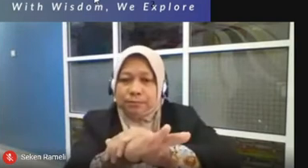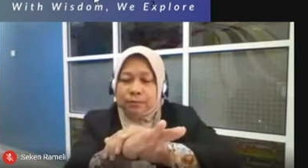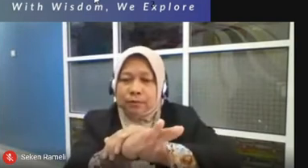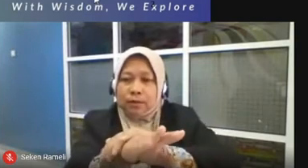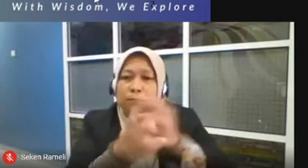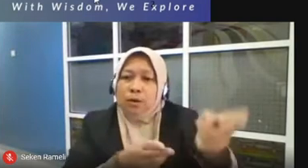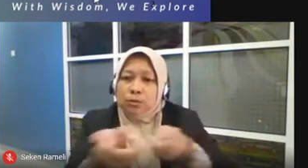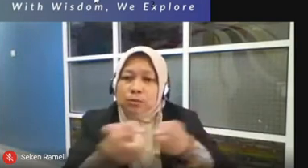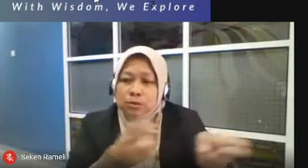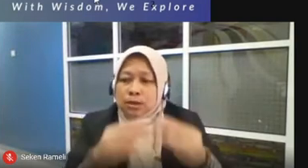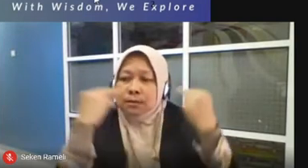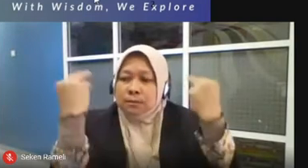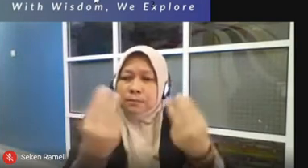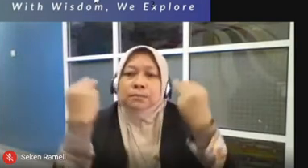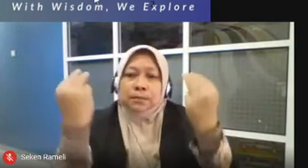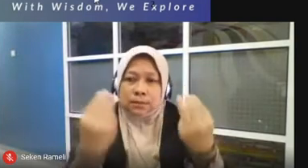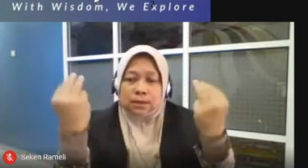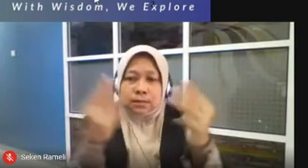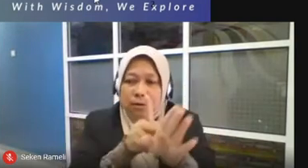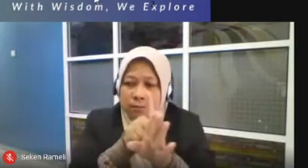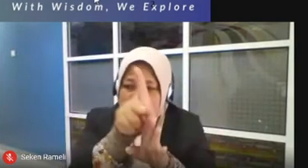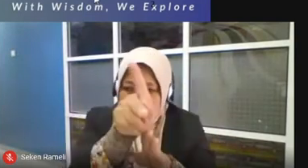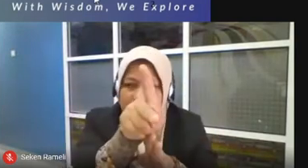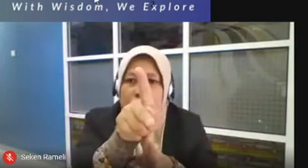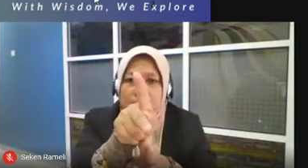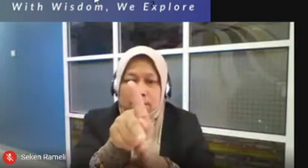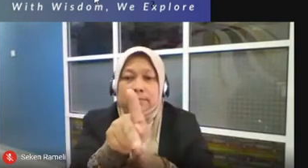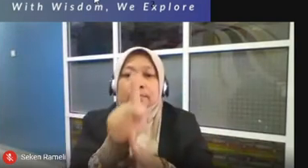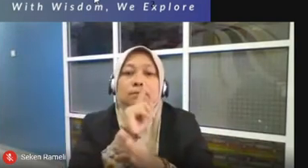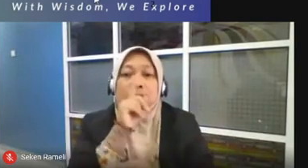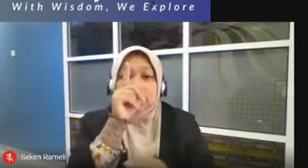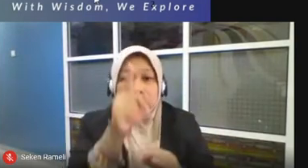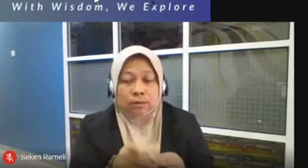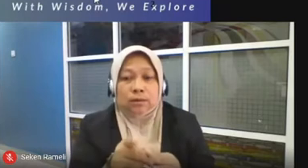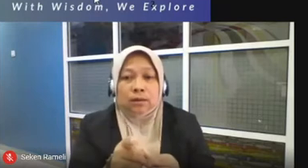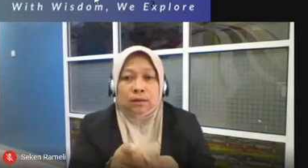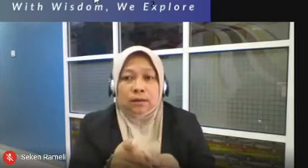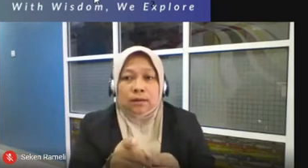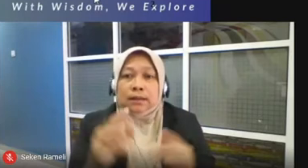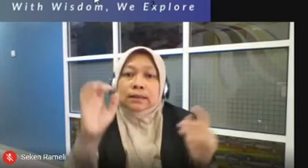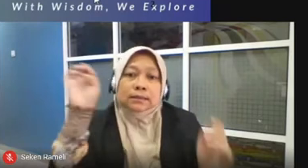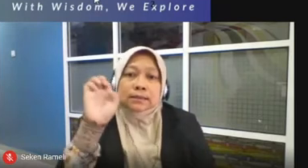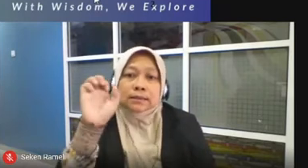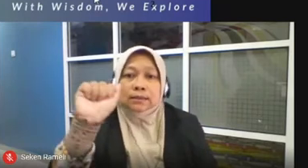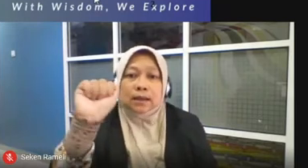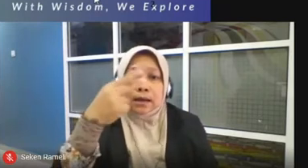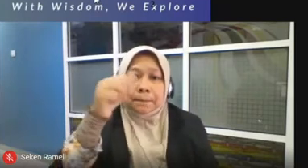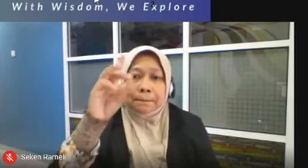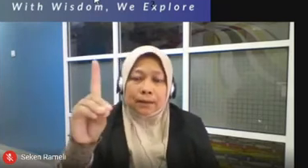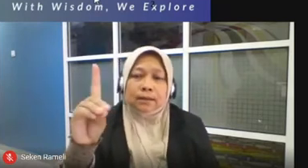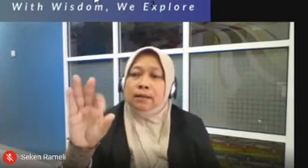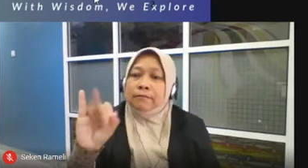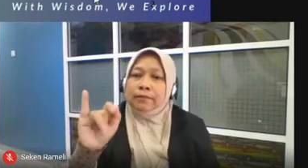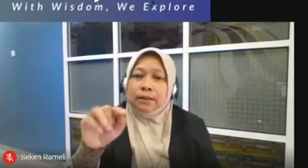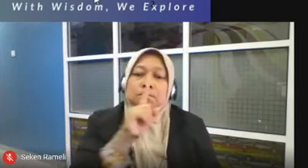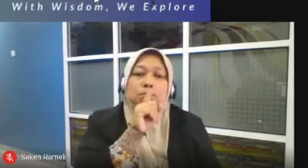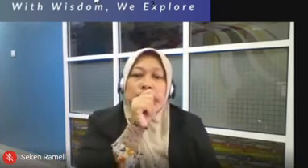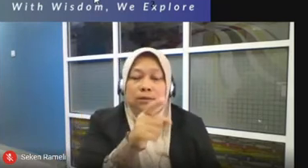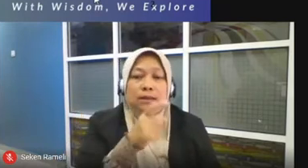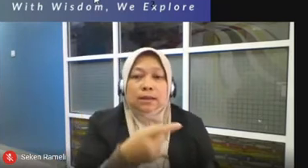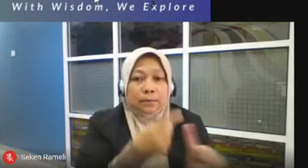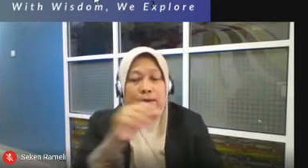majlis berprestij bertaraf profesional yang dikendalikan oleh Encik Ahmad Fetri Yahya, iaitu pengacara